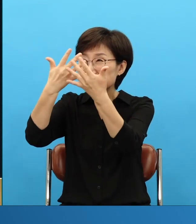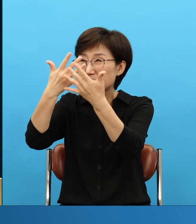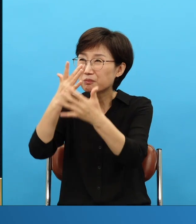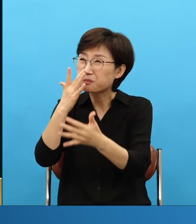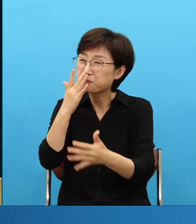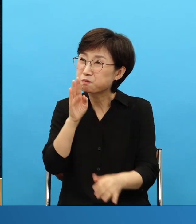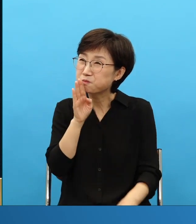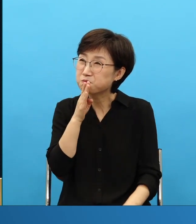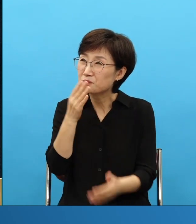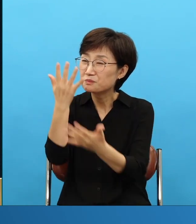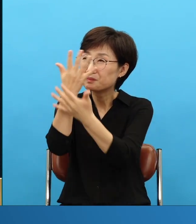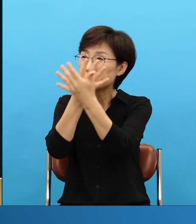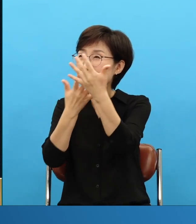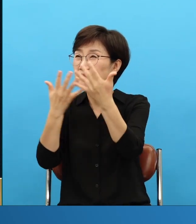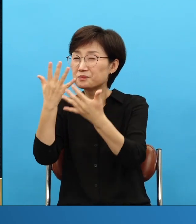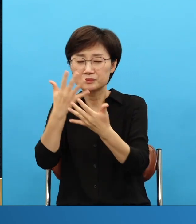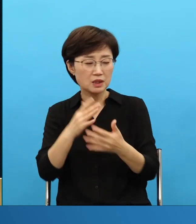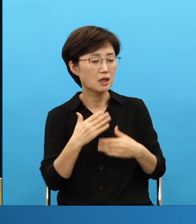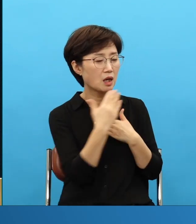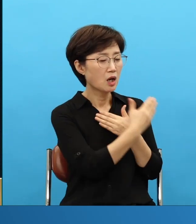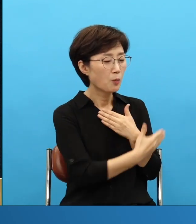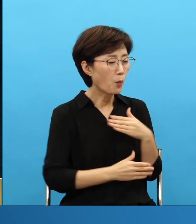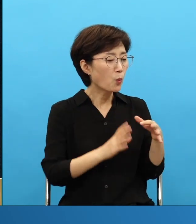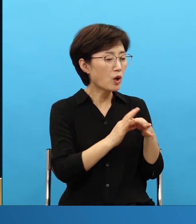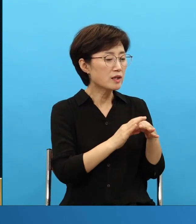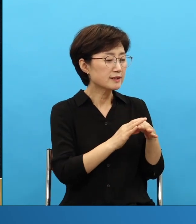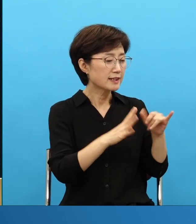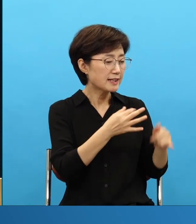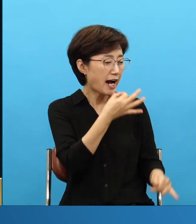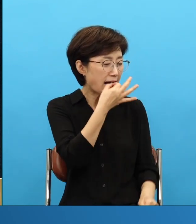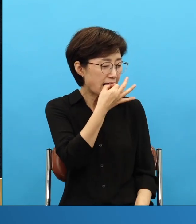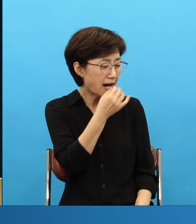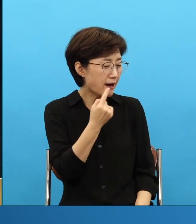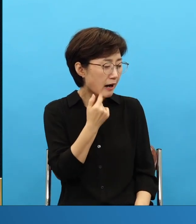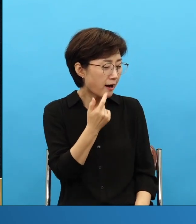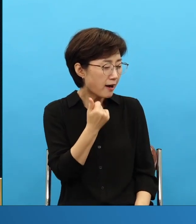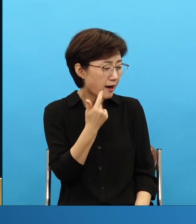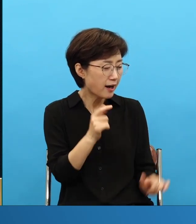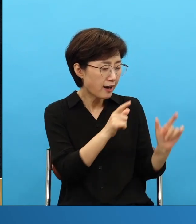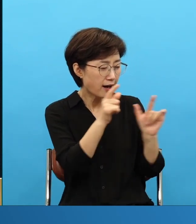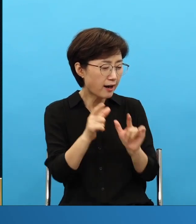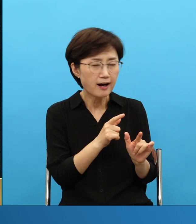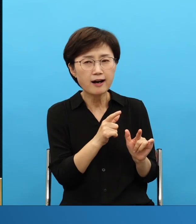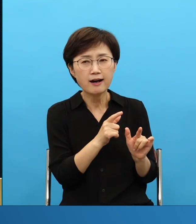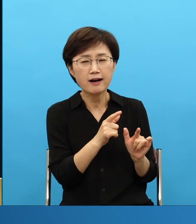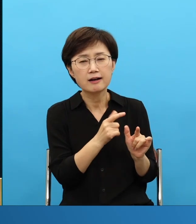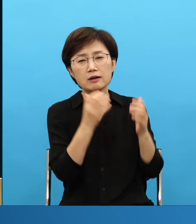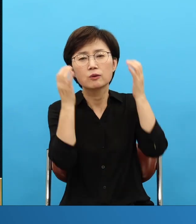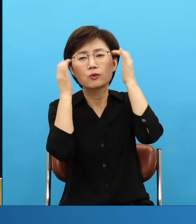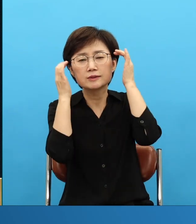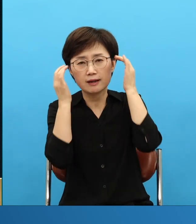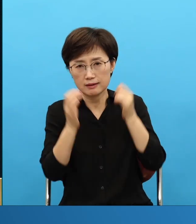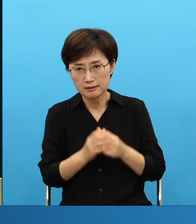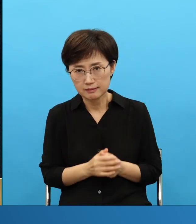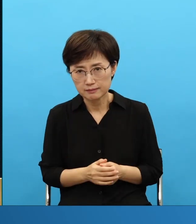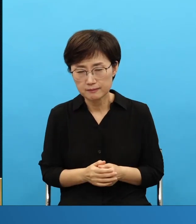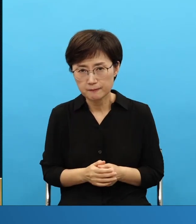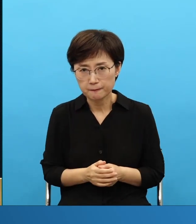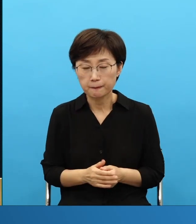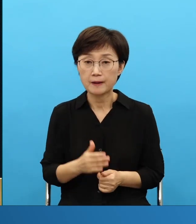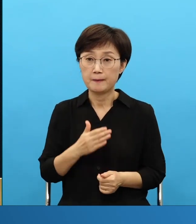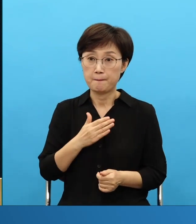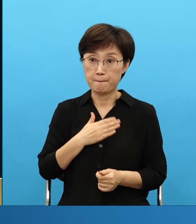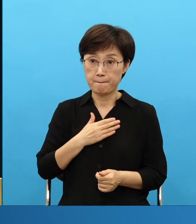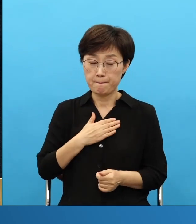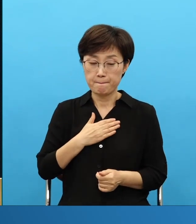speak of worldly matters as we live our entire lives on this earth. 저는 이번에 목사님들 모였을 때 그런